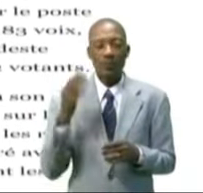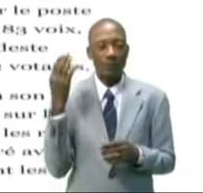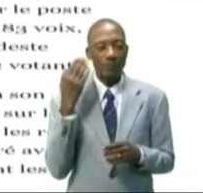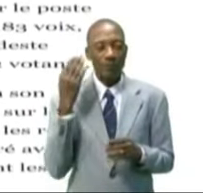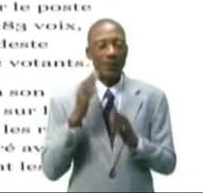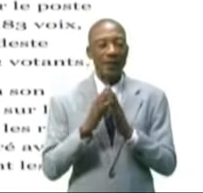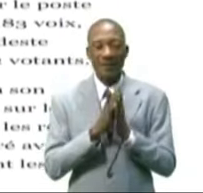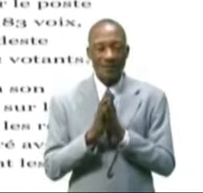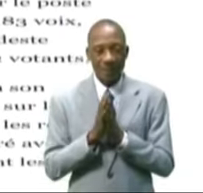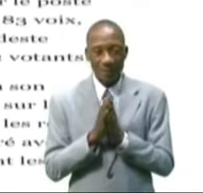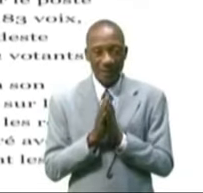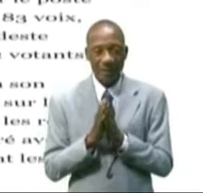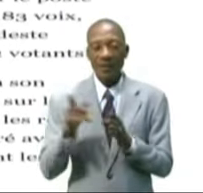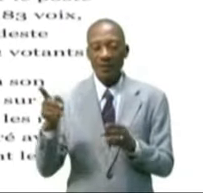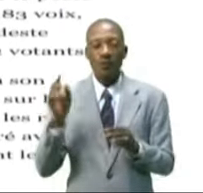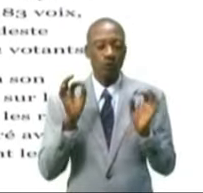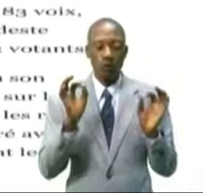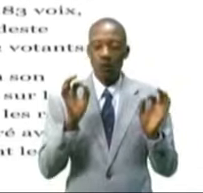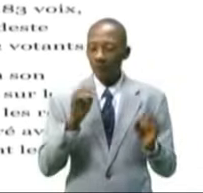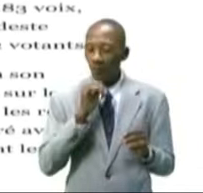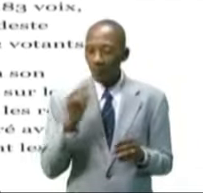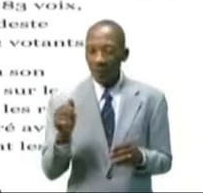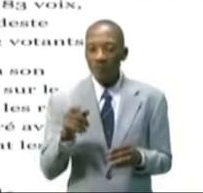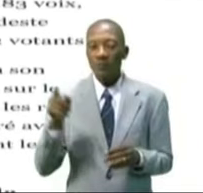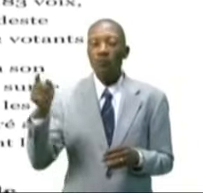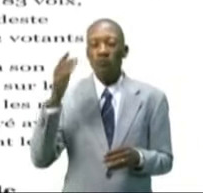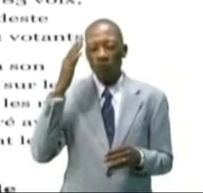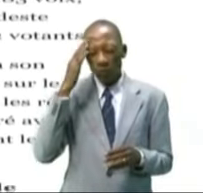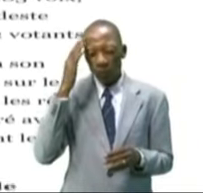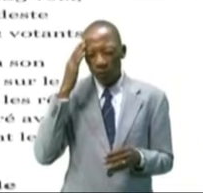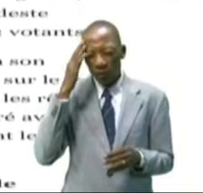son opposition à l'entrée des troupes rwandaises sur le sol